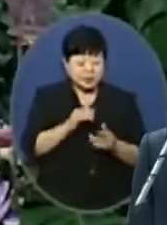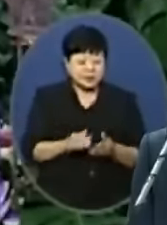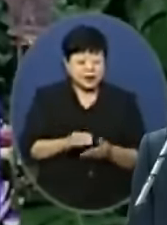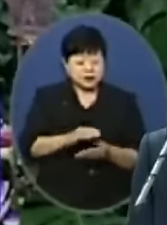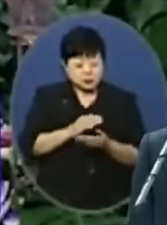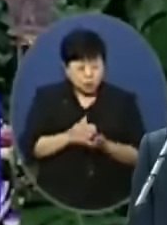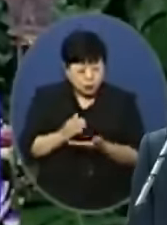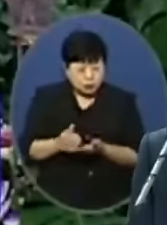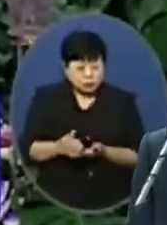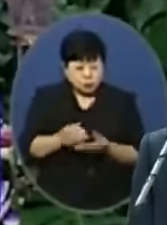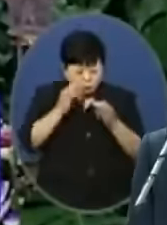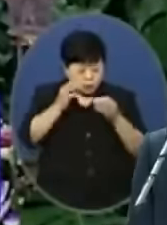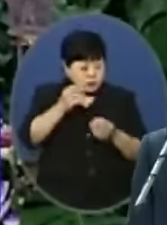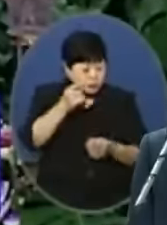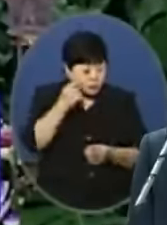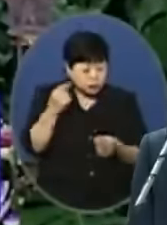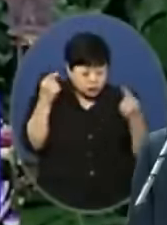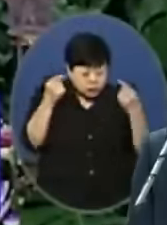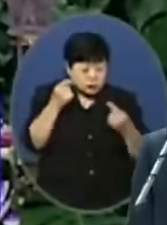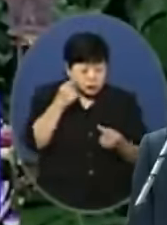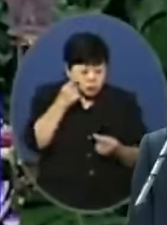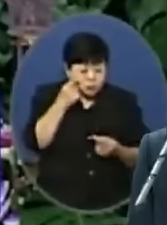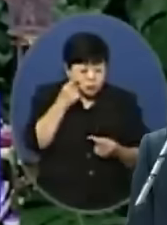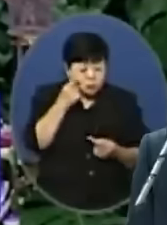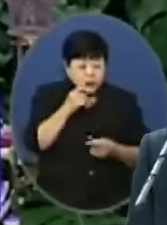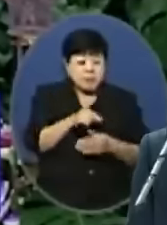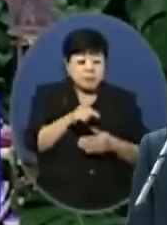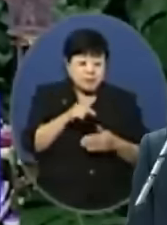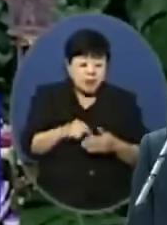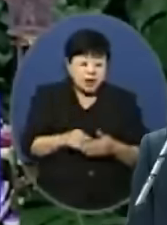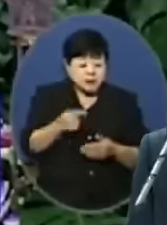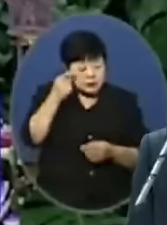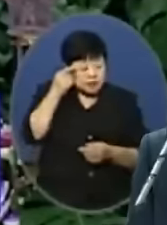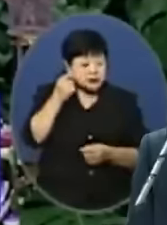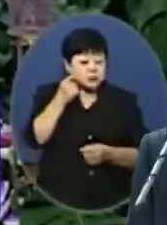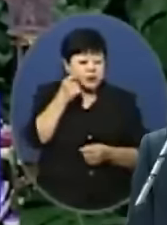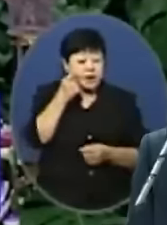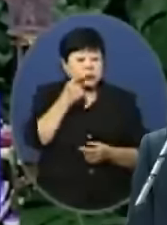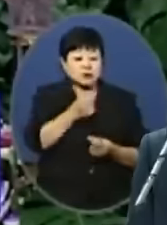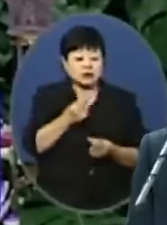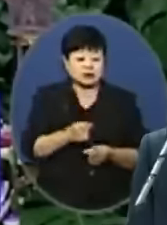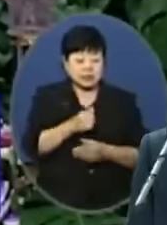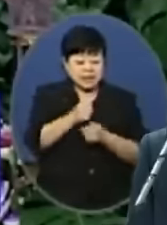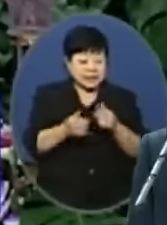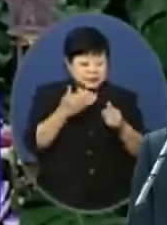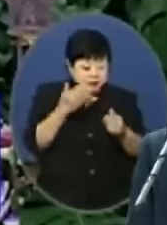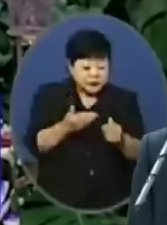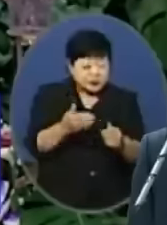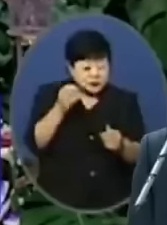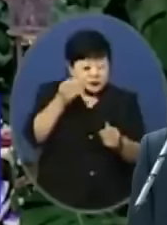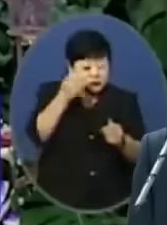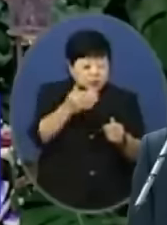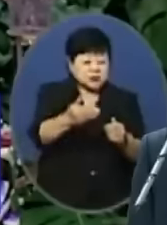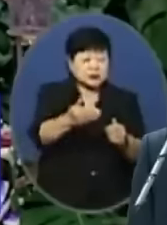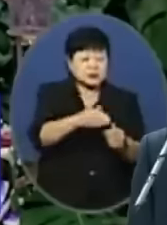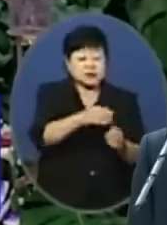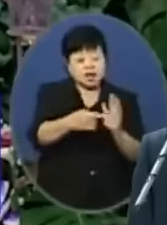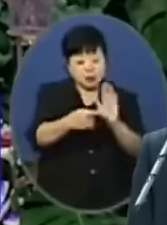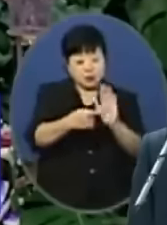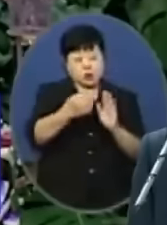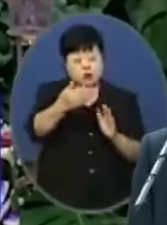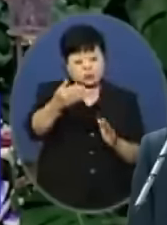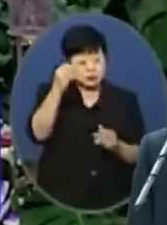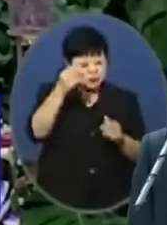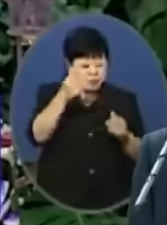모든 것은 눈으로 보지 못하고 귀로 듣지 못하고 사람의 마음으로 생각하지 못했다는 것 같으니라. 오직 하나님이 성령으로 이것을 우리에게